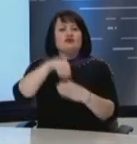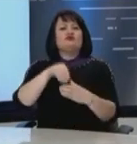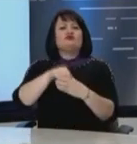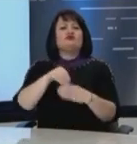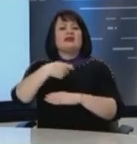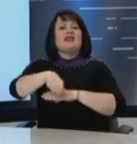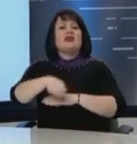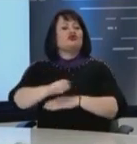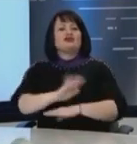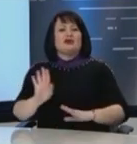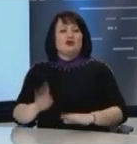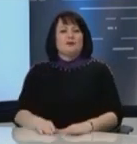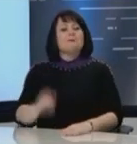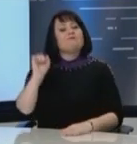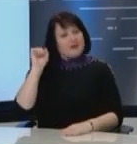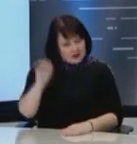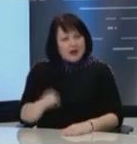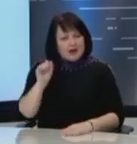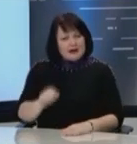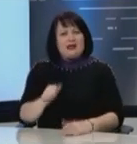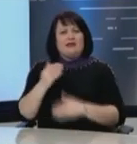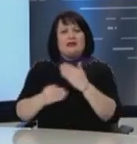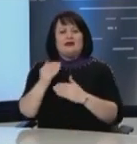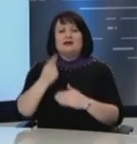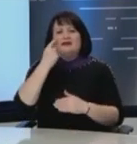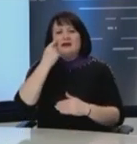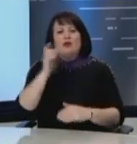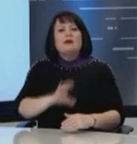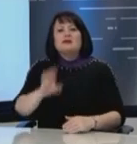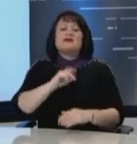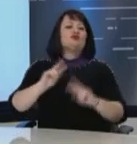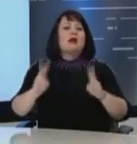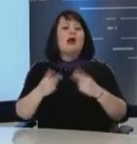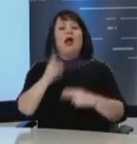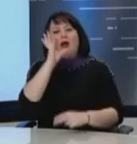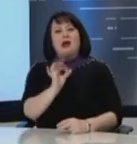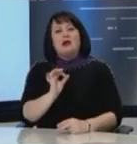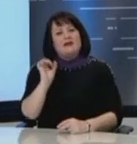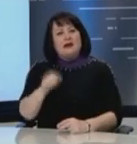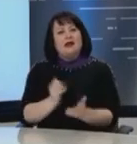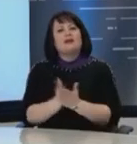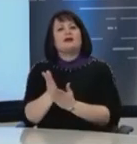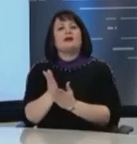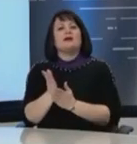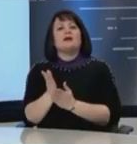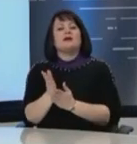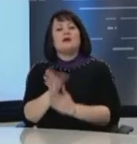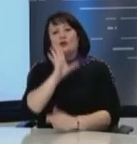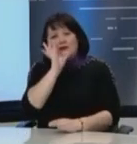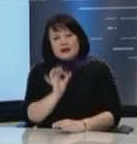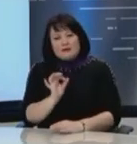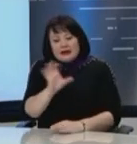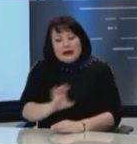δικαιοσύνης. Λέμε ναι σε κάθε διαδικασία αποκάλυψης της αλήθειας, σε κάθε δίκαιη και